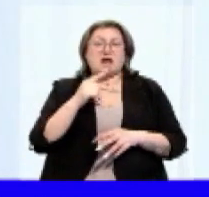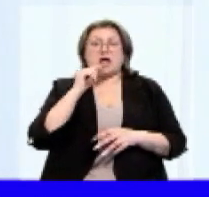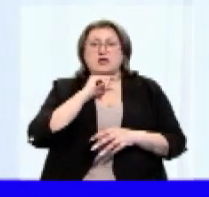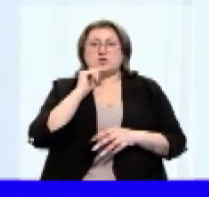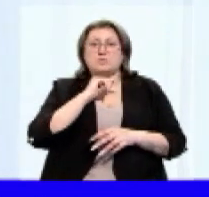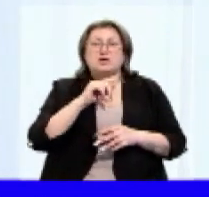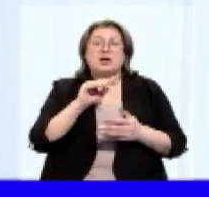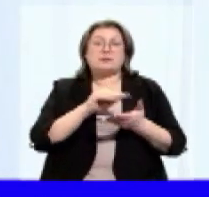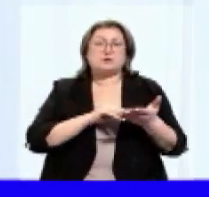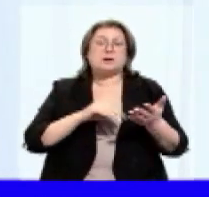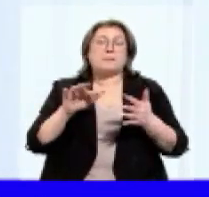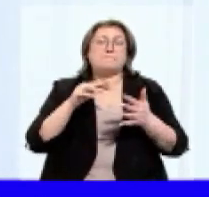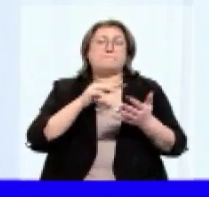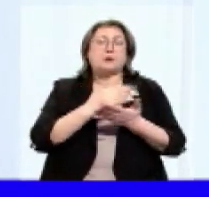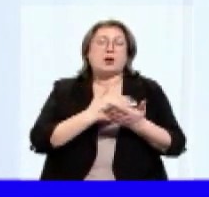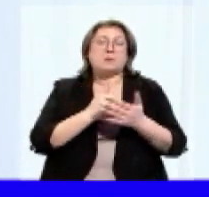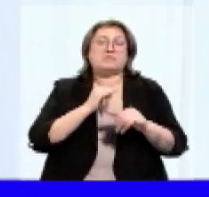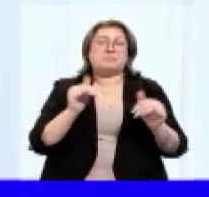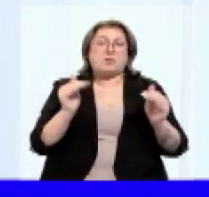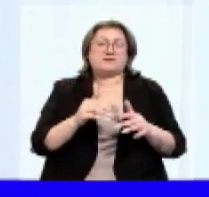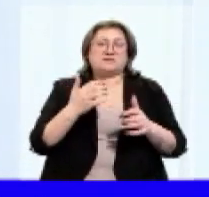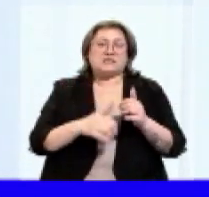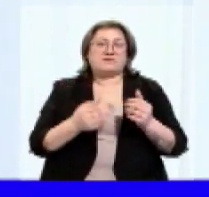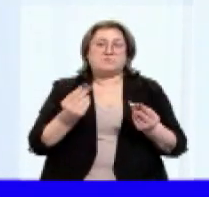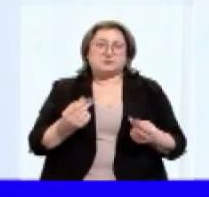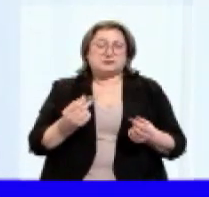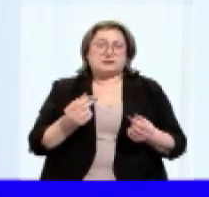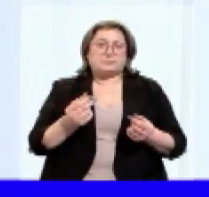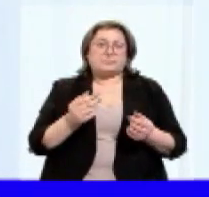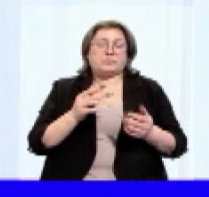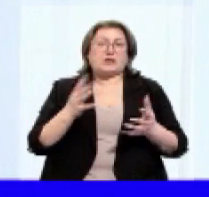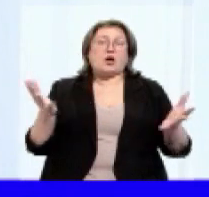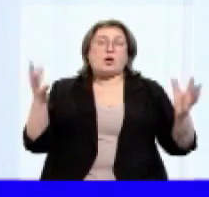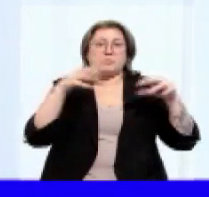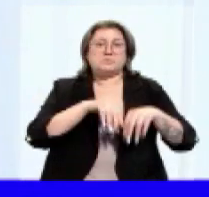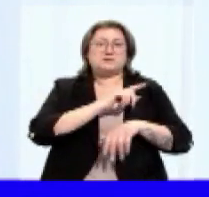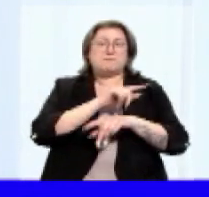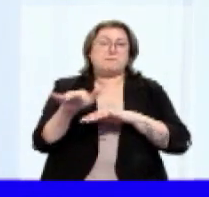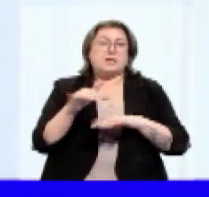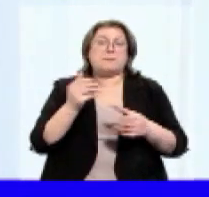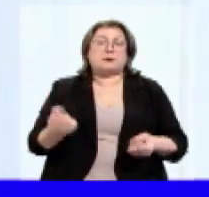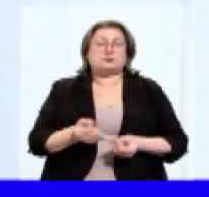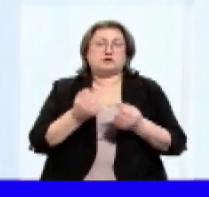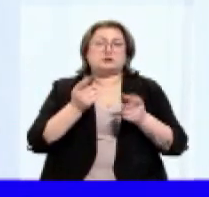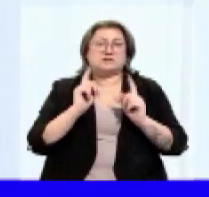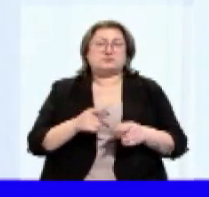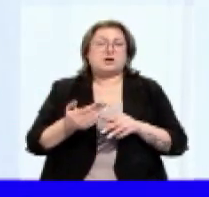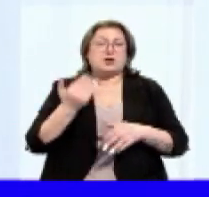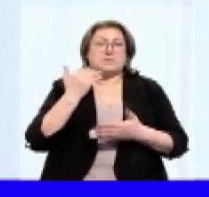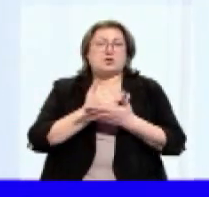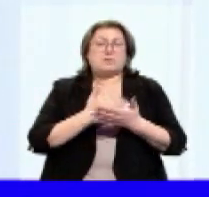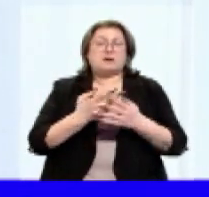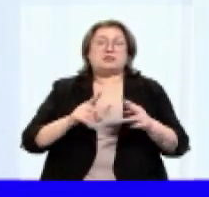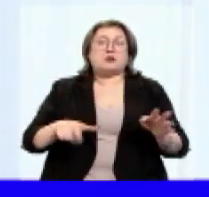экономики разработана комплексная программа развития малого и среднего бизнеса, объединившая все меры поддержки действующих ранее программ.